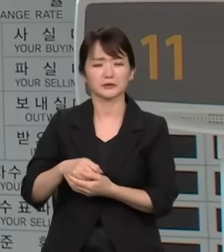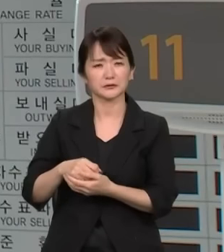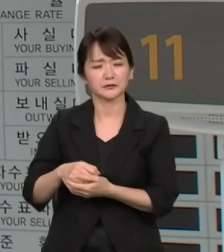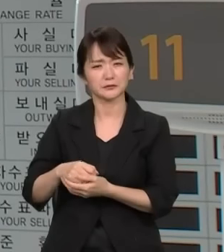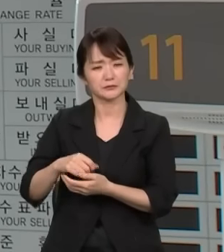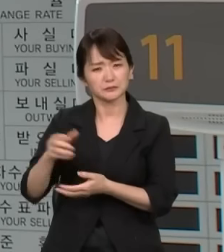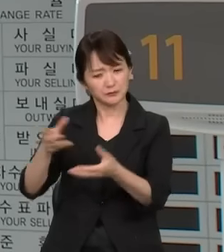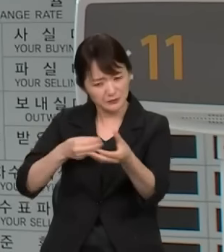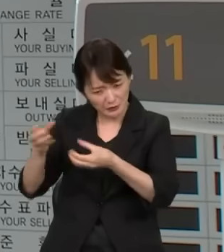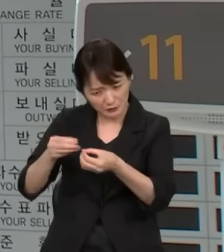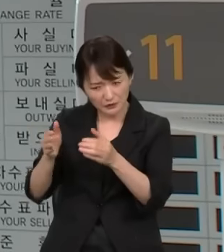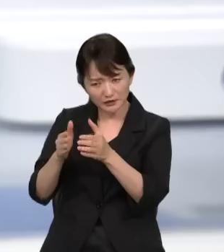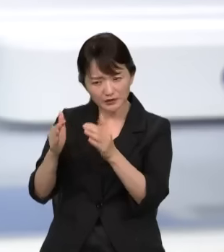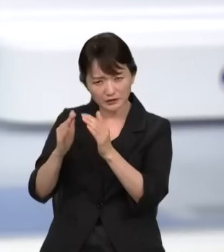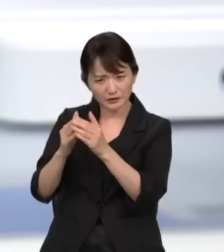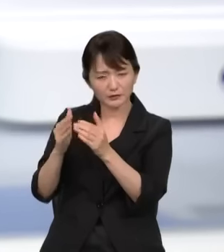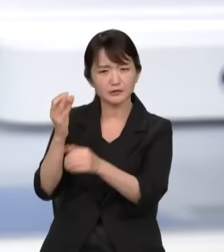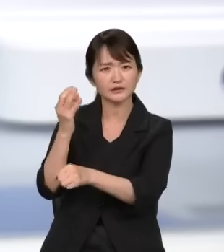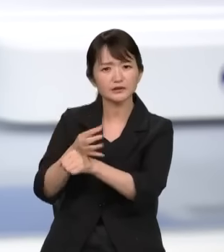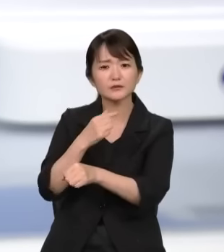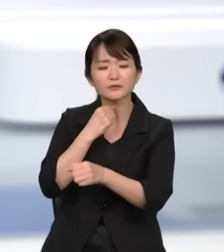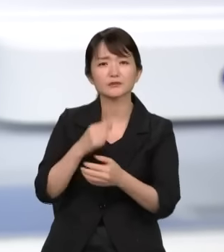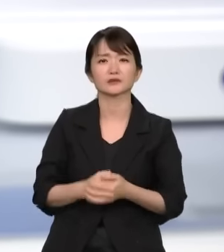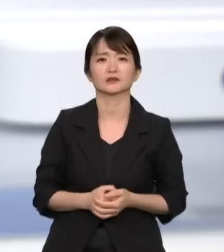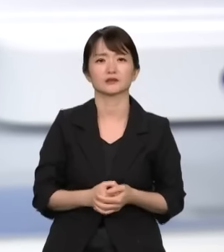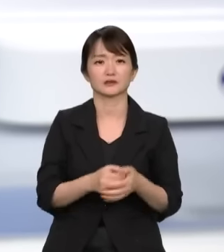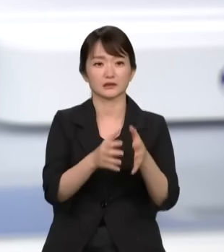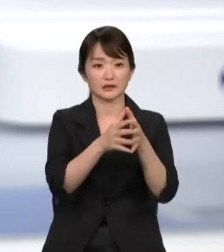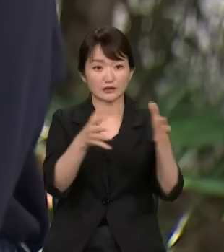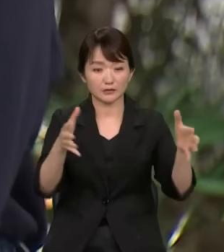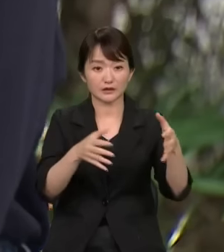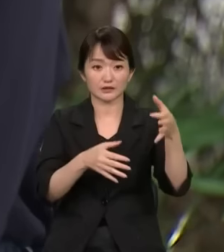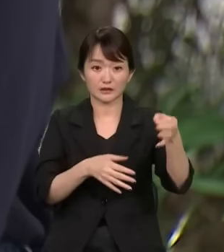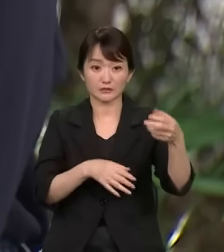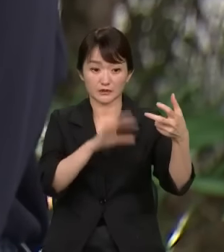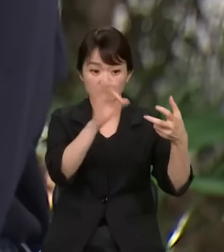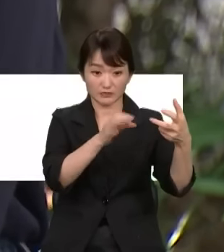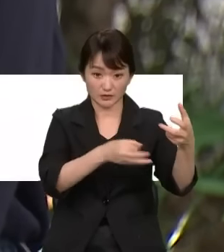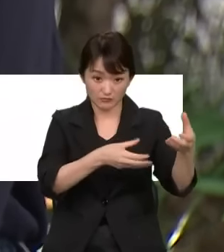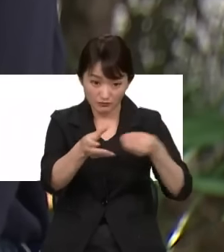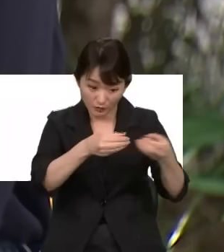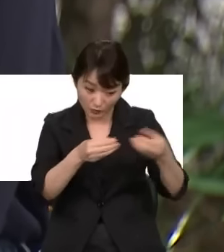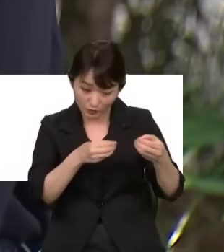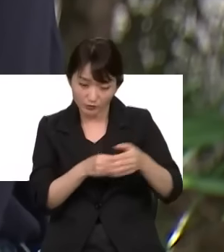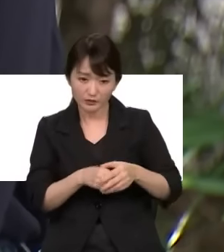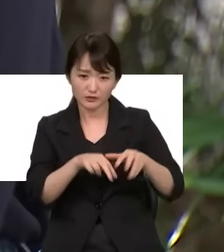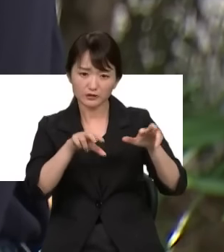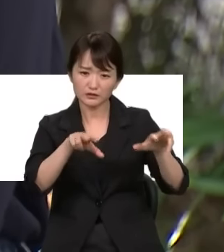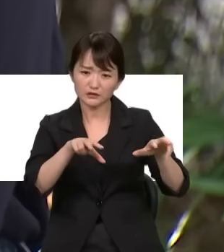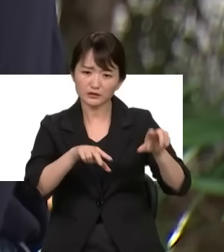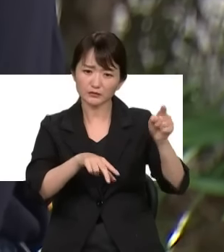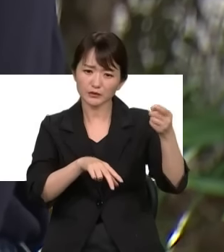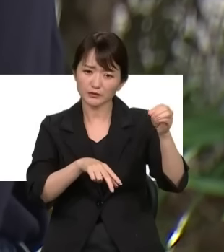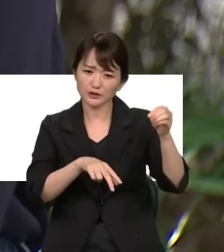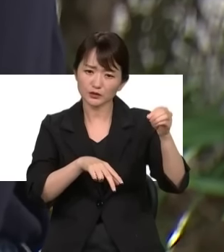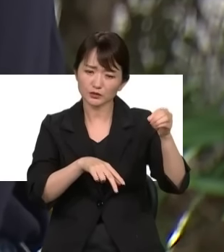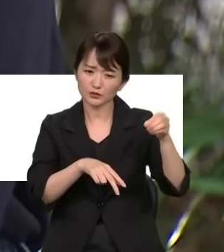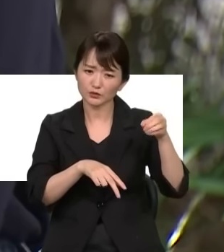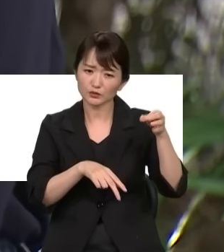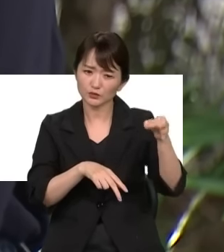그 과정에서 집값의 70% 가까이를 대출받았습니다. 한 100만 원 정도가 나갔고요. 그럼 지금